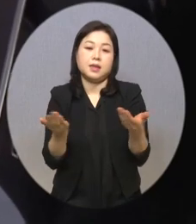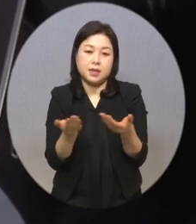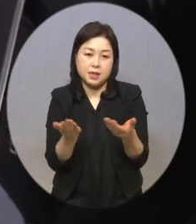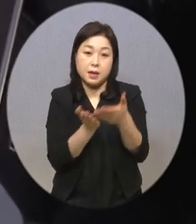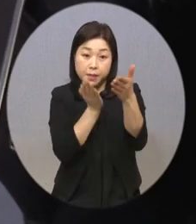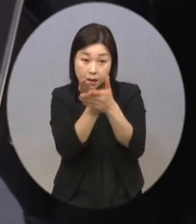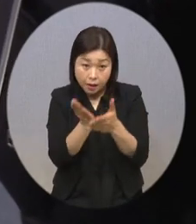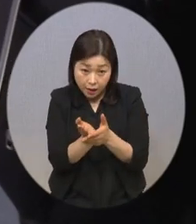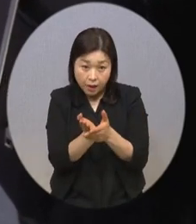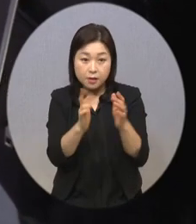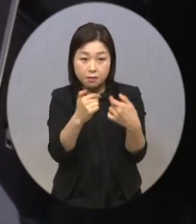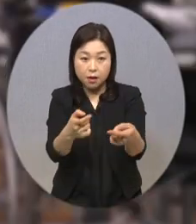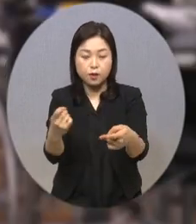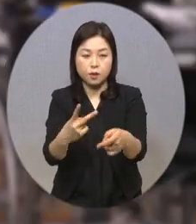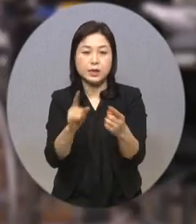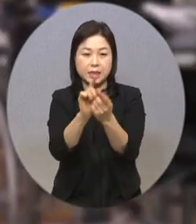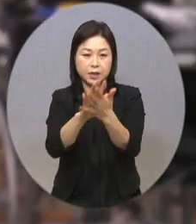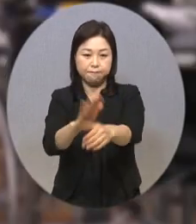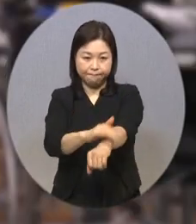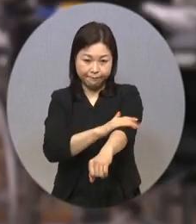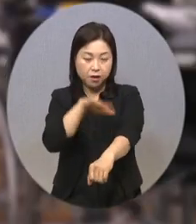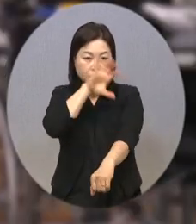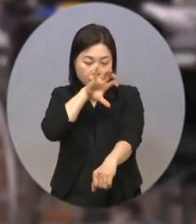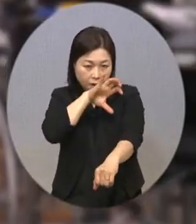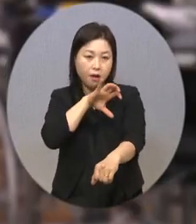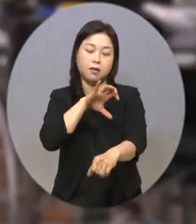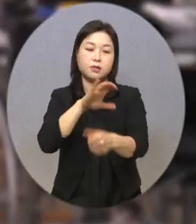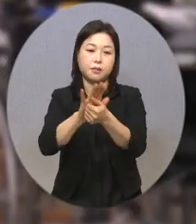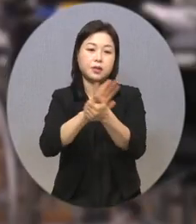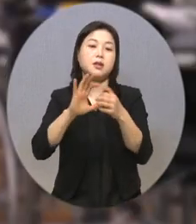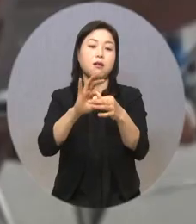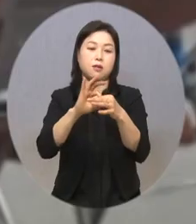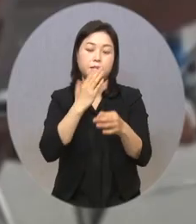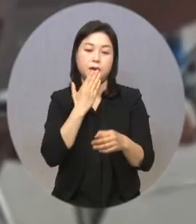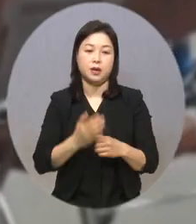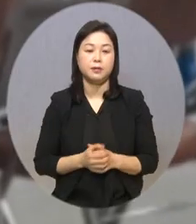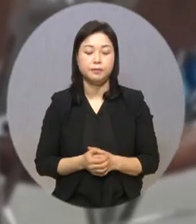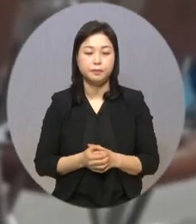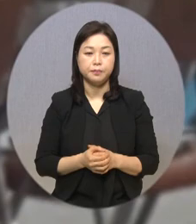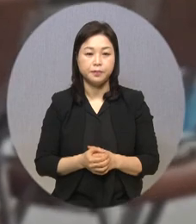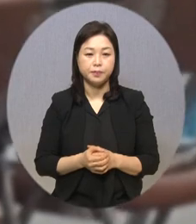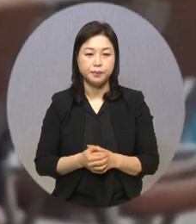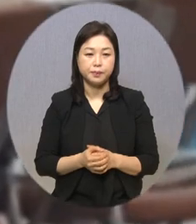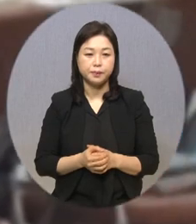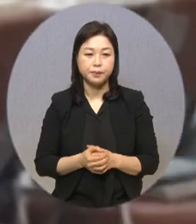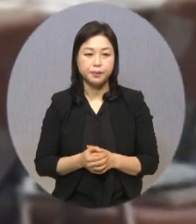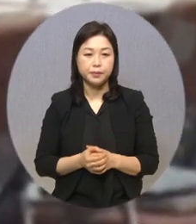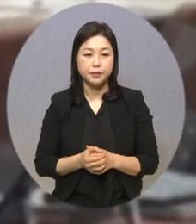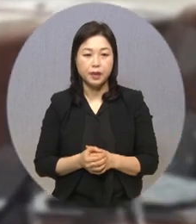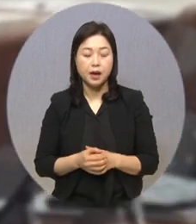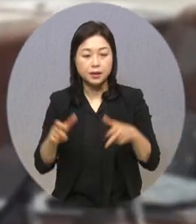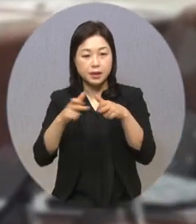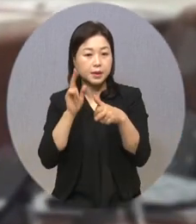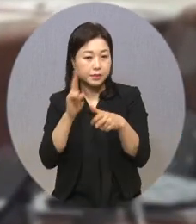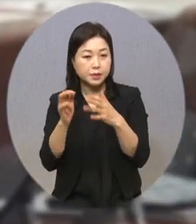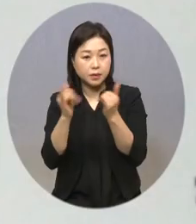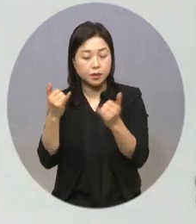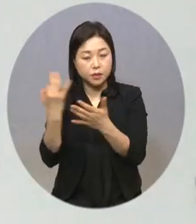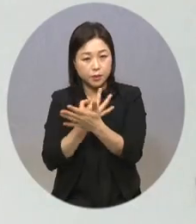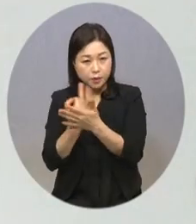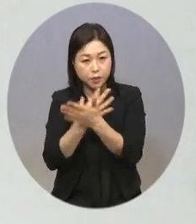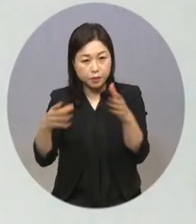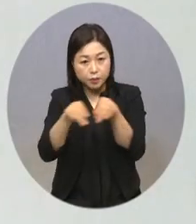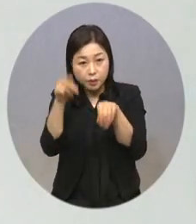또는 현장중심 직업훈련 서비스 등을 연계받게 됩니다. 중증장애인 소득활동종합조사